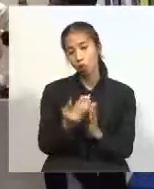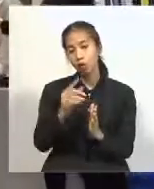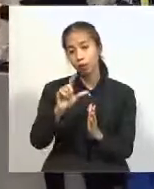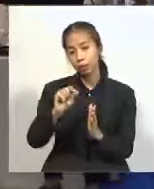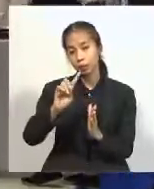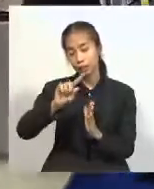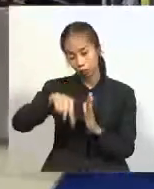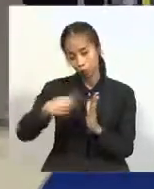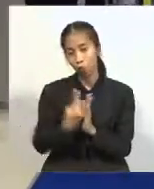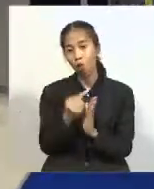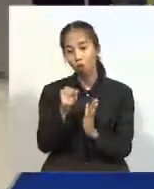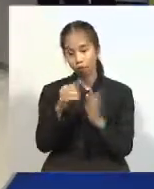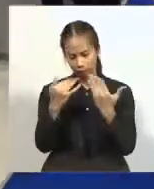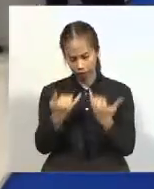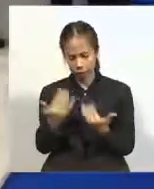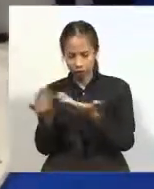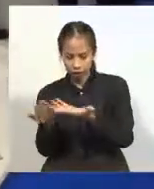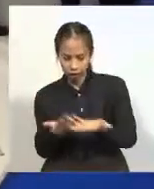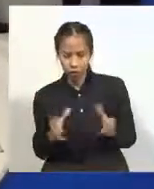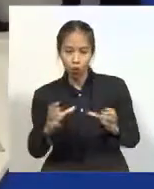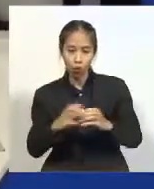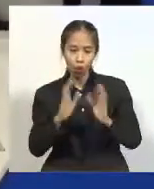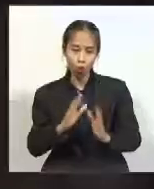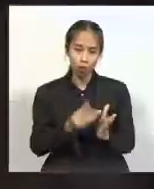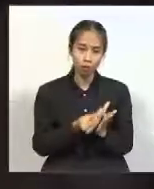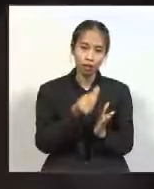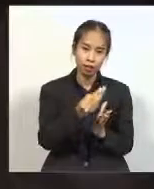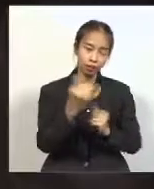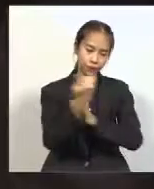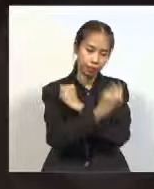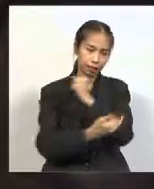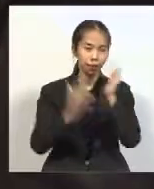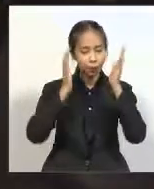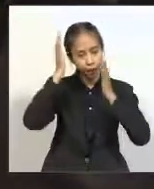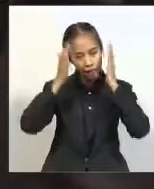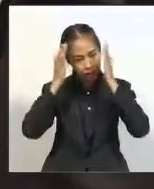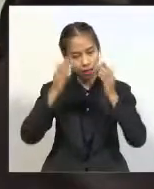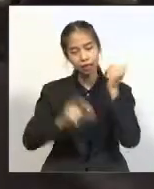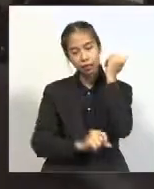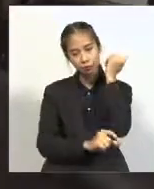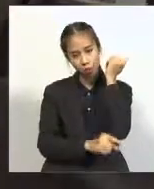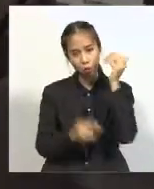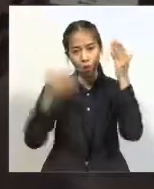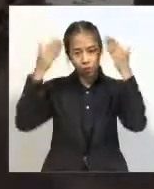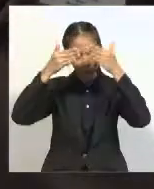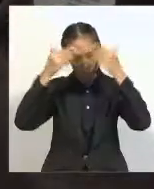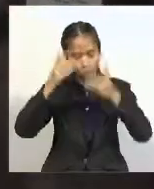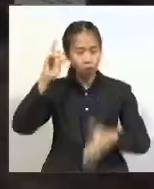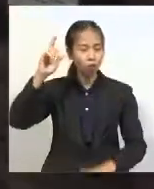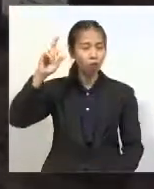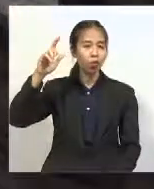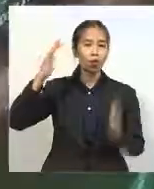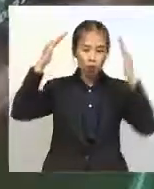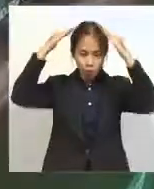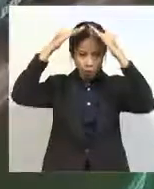ากนี้ภายในงานนี้ค่ะยังมีการเชิญกลุ่มผู้ซื้อทั้งจากประเทศมาเลเซียสิงคโปร์อินโดนีเซียกัมพูชาเมียนมาและเวียดน